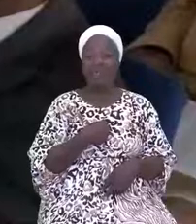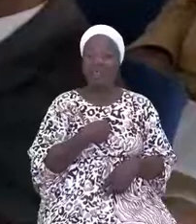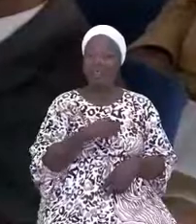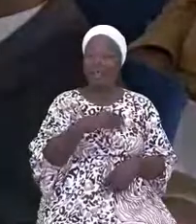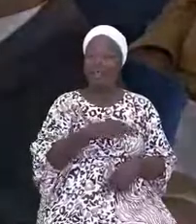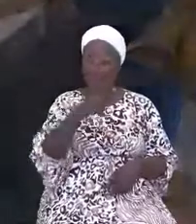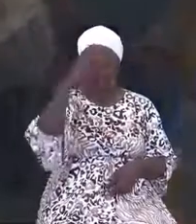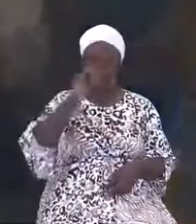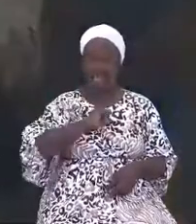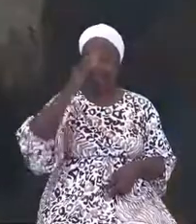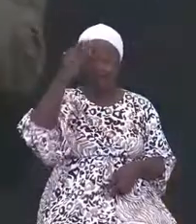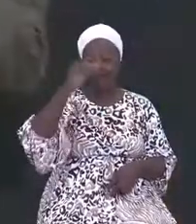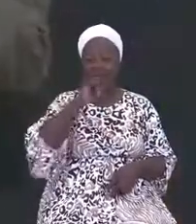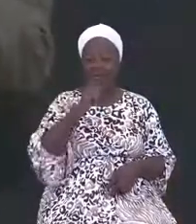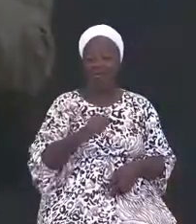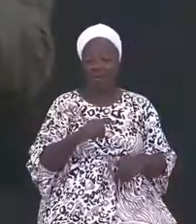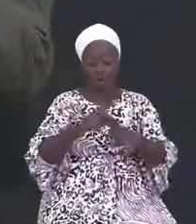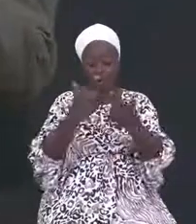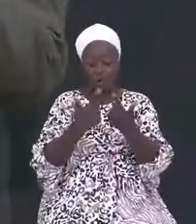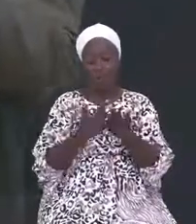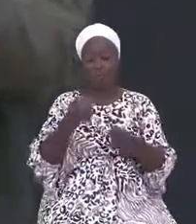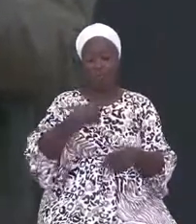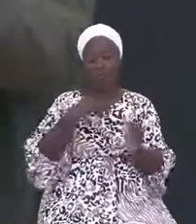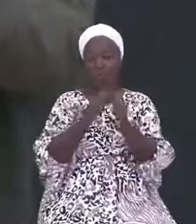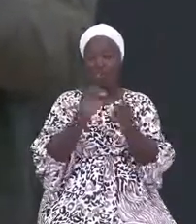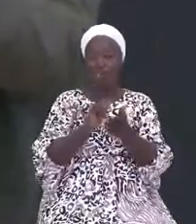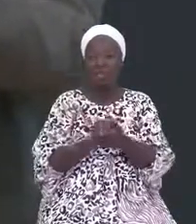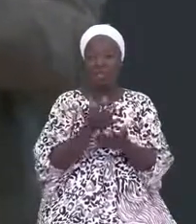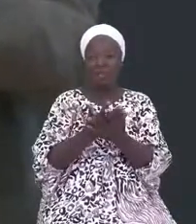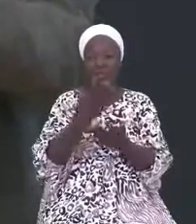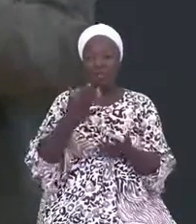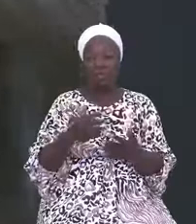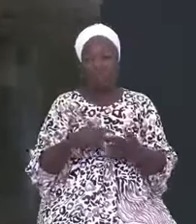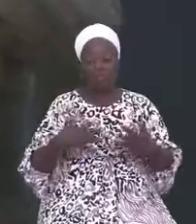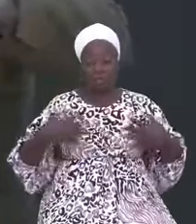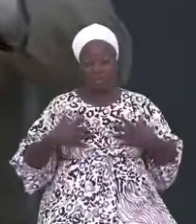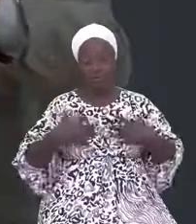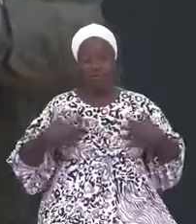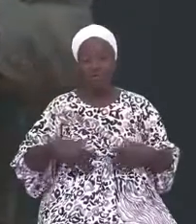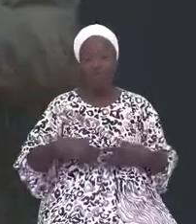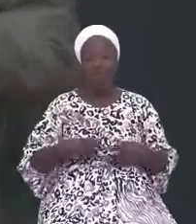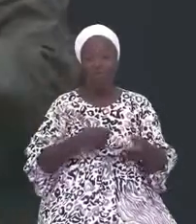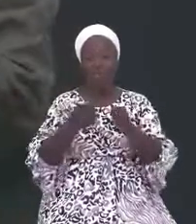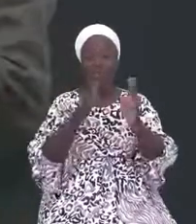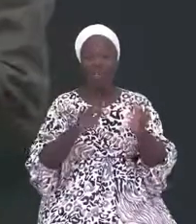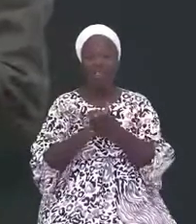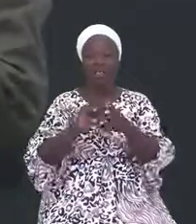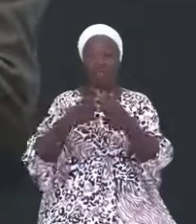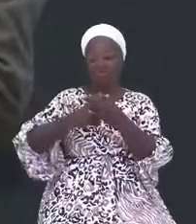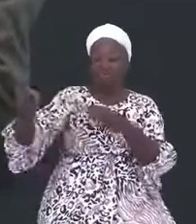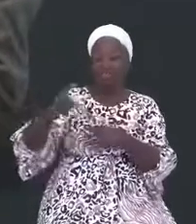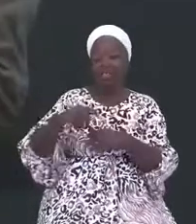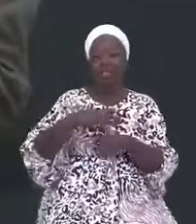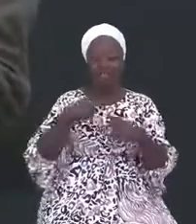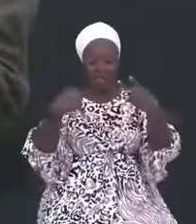me classer avec cet homme riche qui a fui et il me regarde dans le